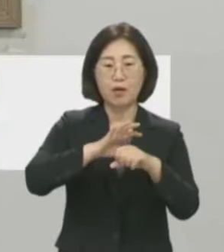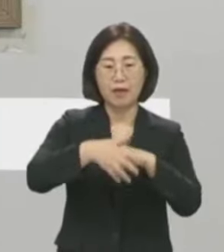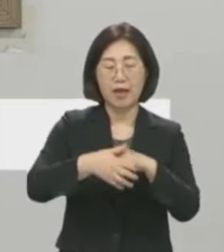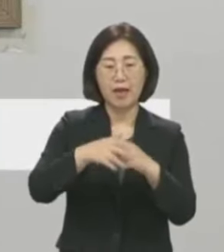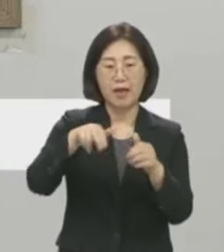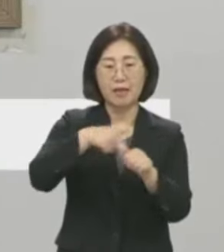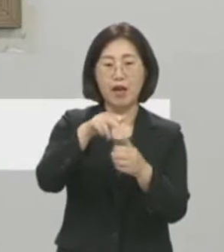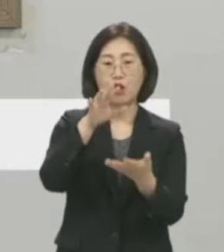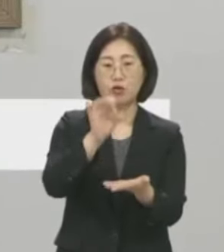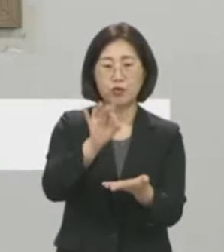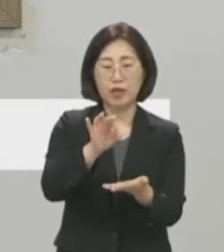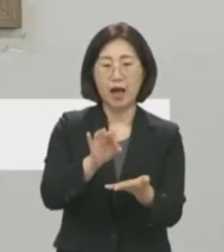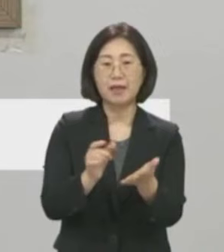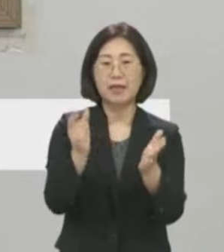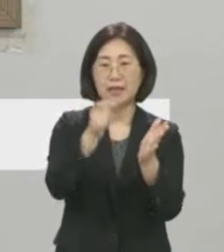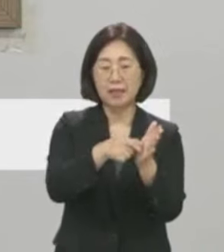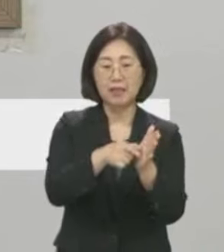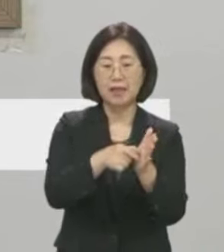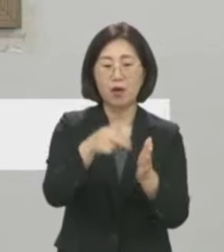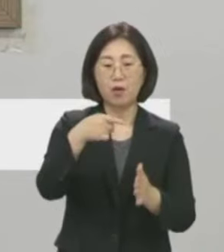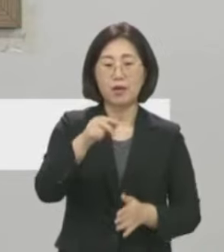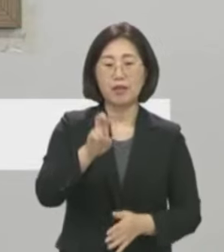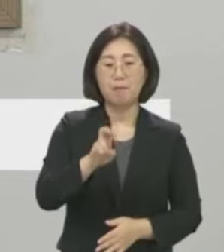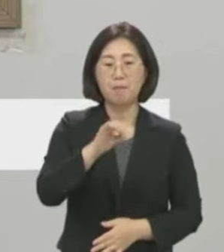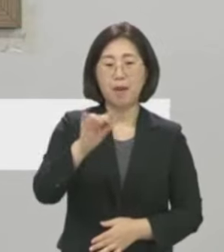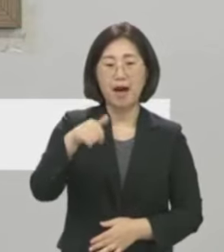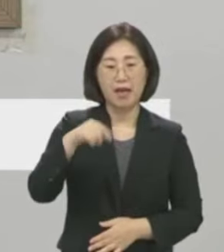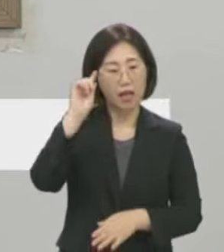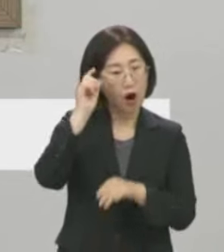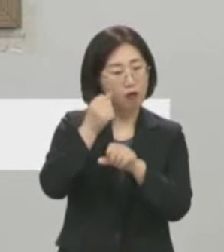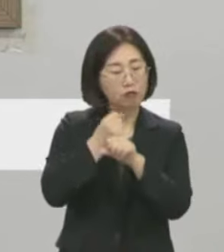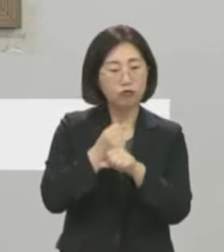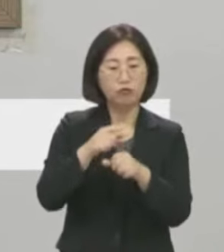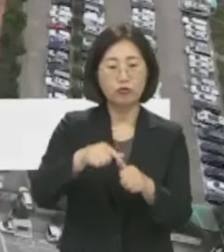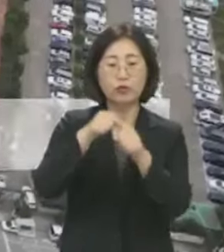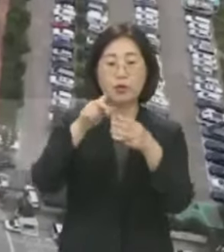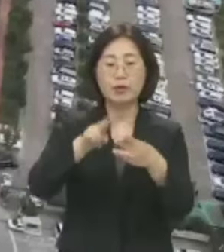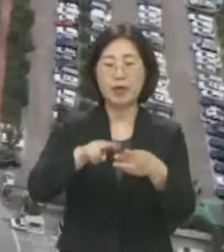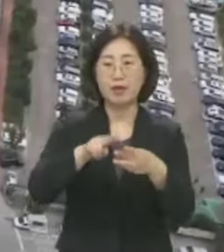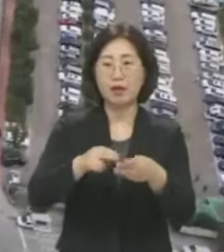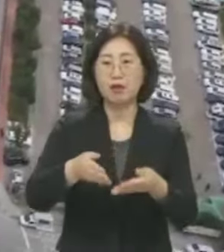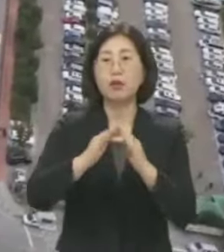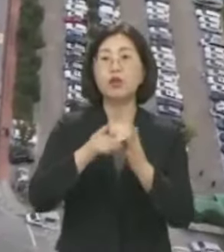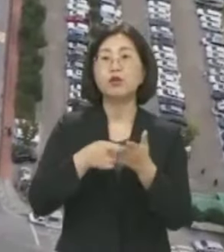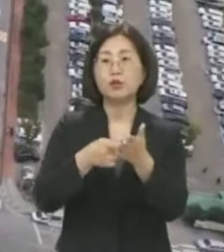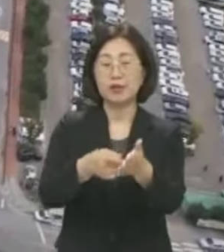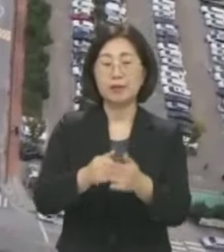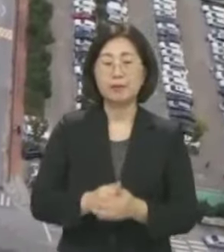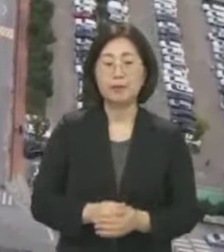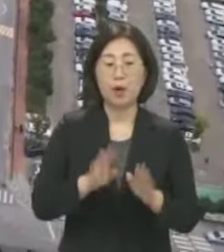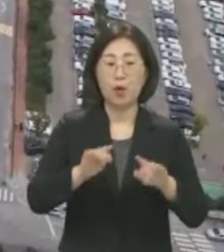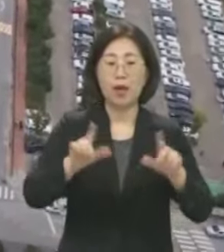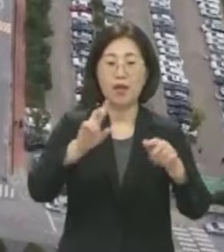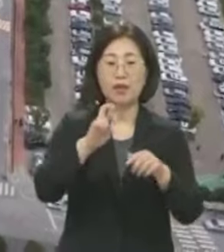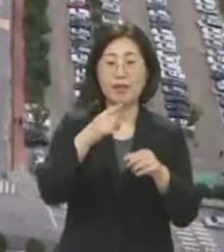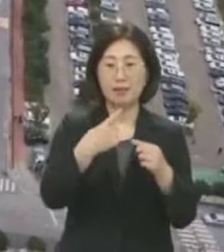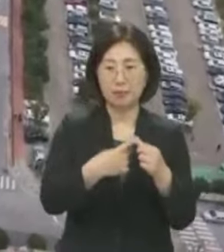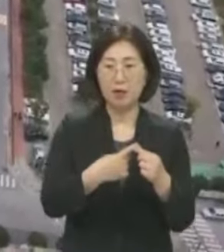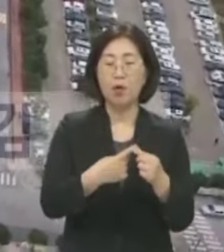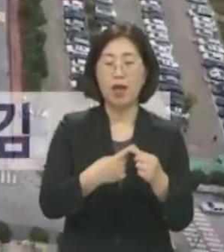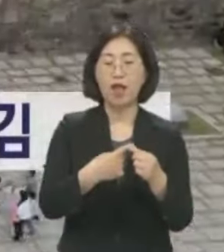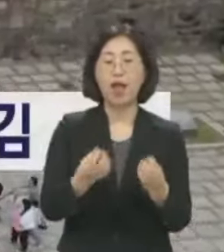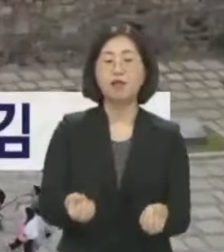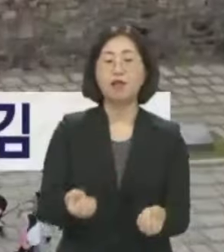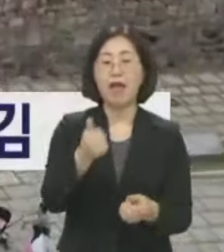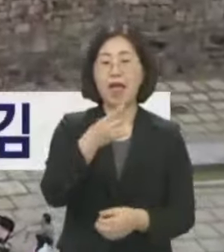등재와 전박이물범 연구구조센터 건립도 추진하겠습니다. 올해로 21회째를 맞는 서산 해미읍성